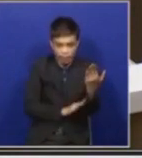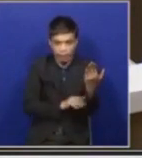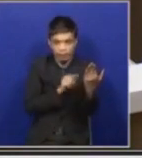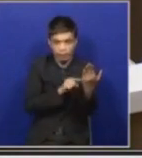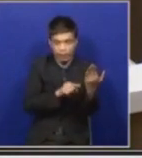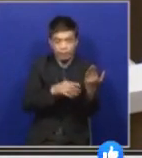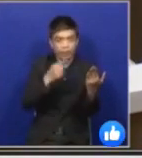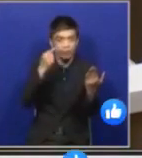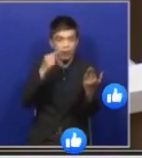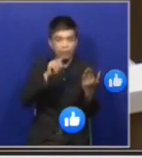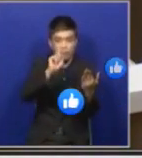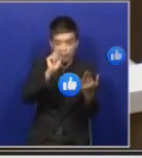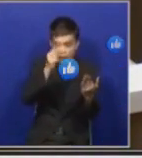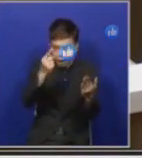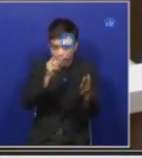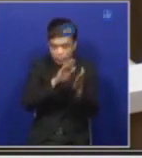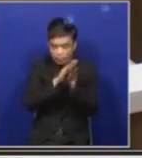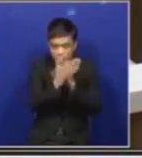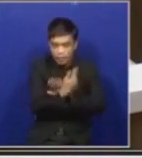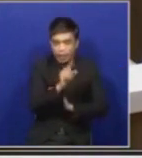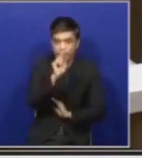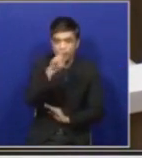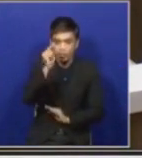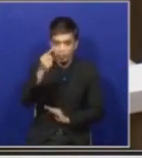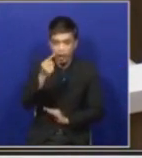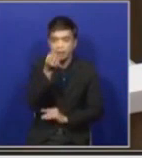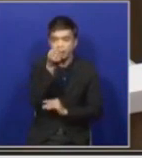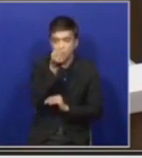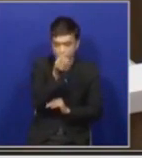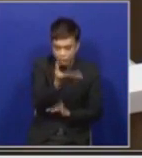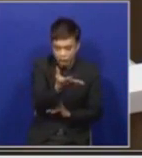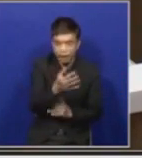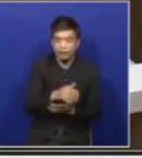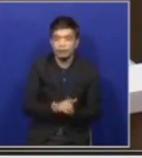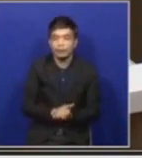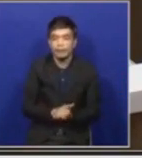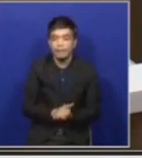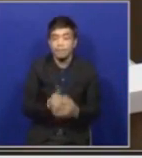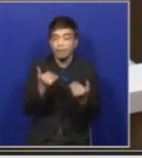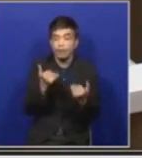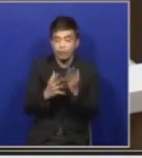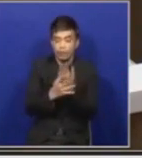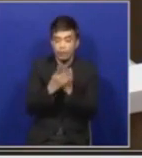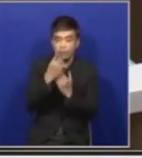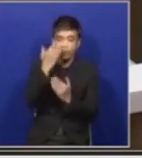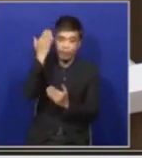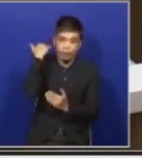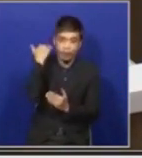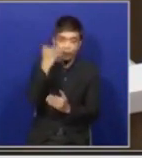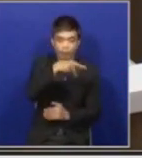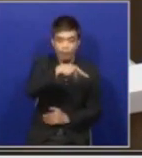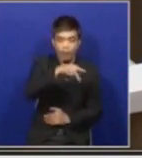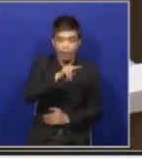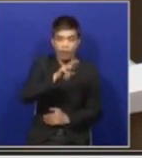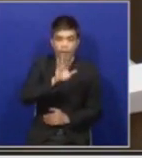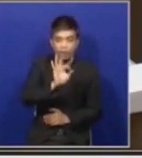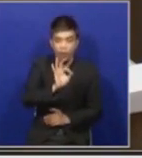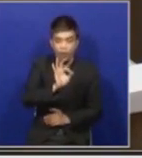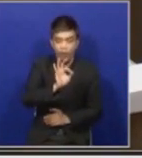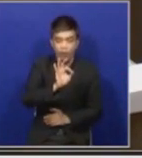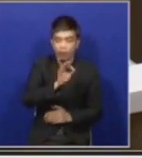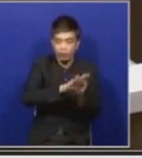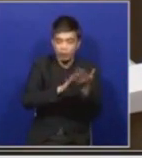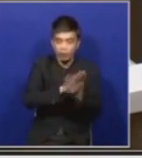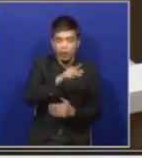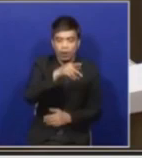น New Normal สูงมากนะเมื่อสัปดาห์ที่แล้วเพิ่งผ่านพรก. 1.9 ล้านล้านบาท